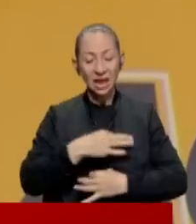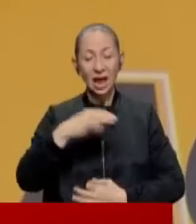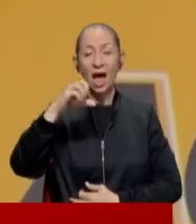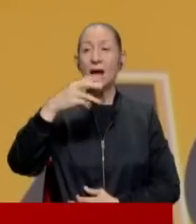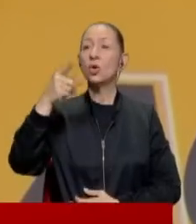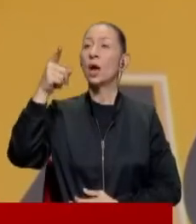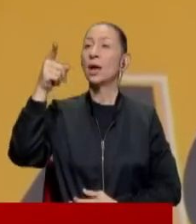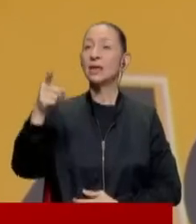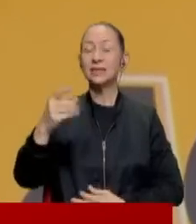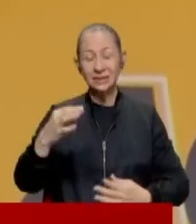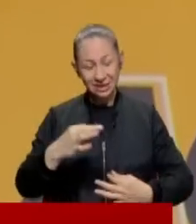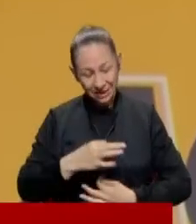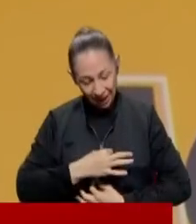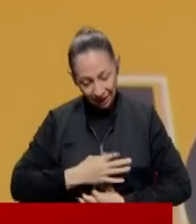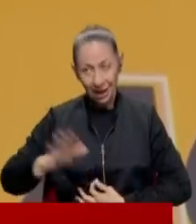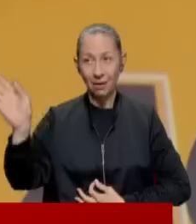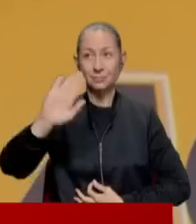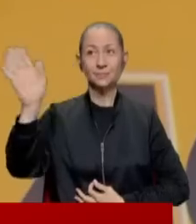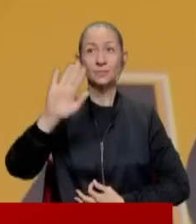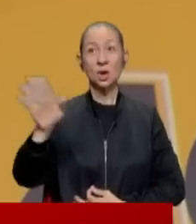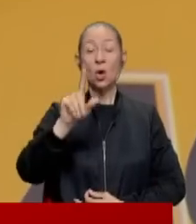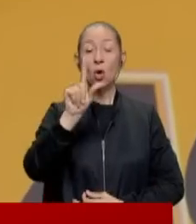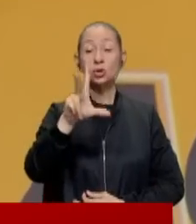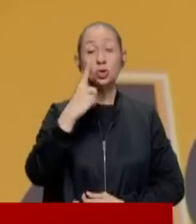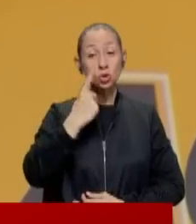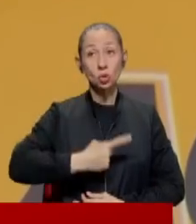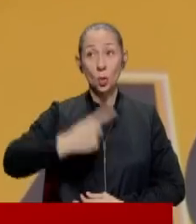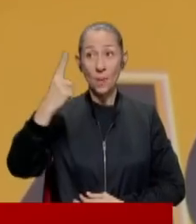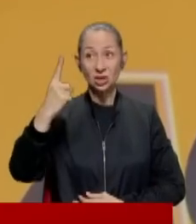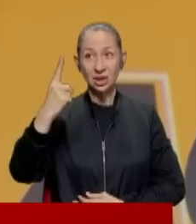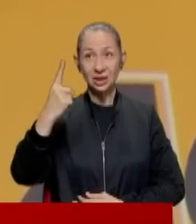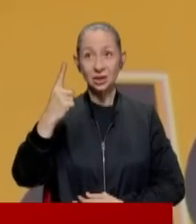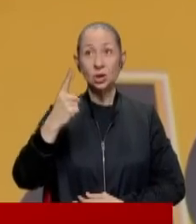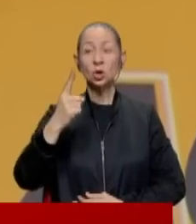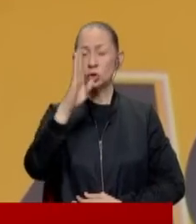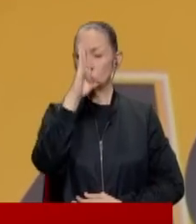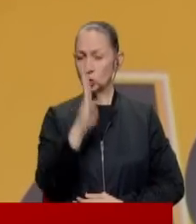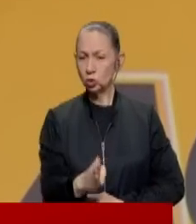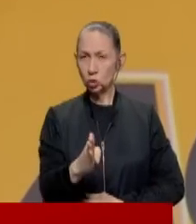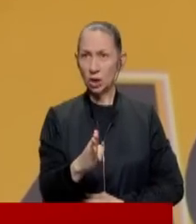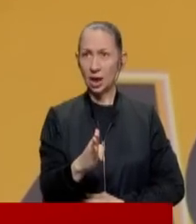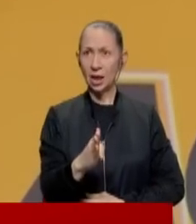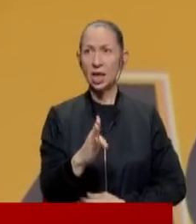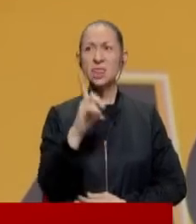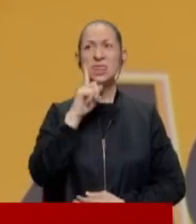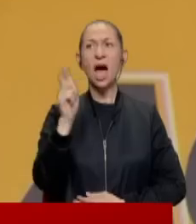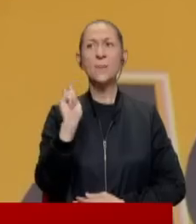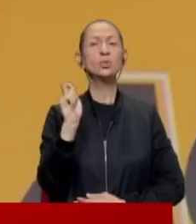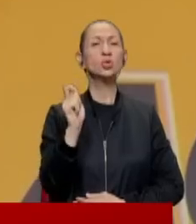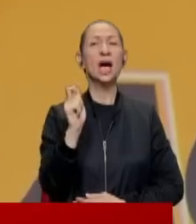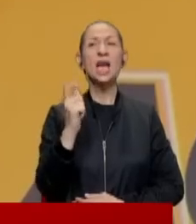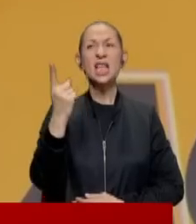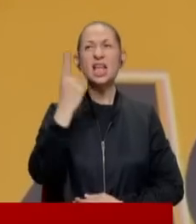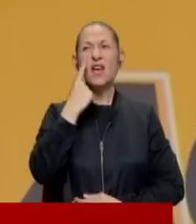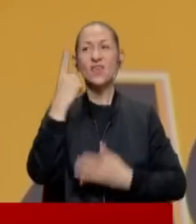Erdoğan'ı saygıyla yolculuyacağız 13 Cumhurbaşkanı dürüstlüğüne namusuna